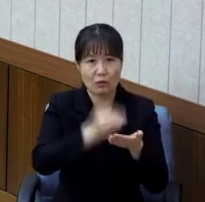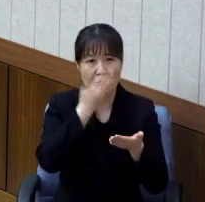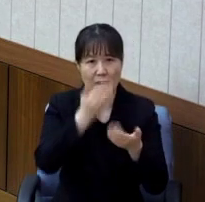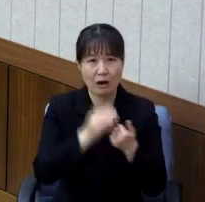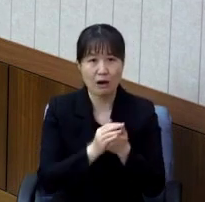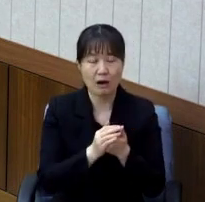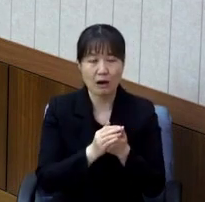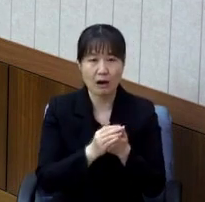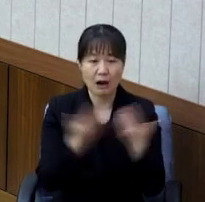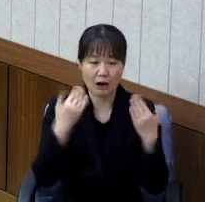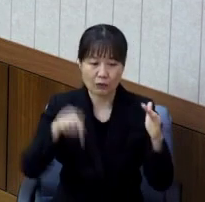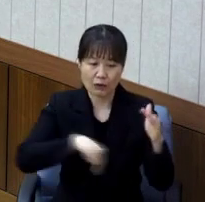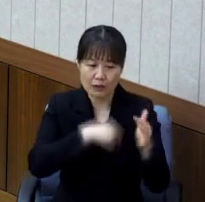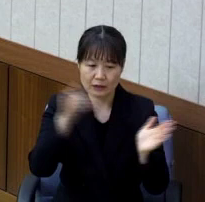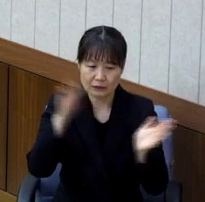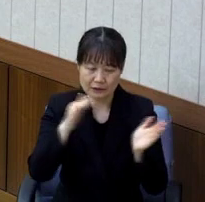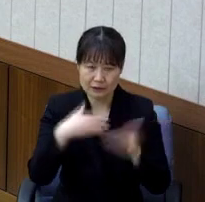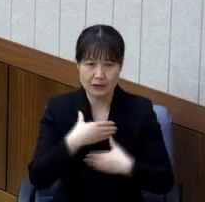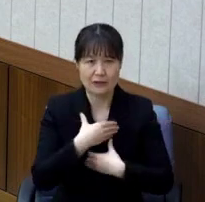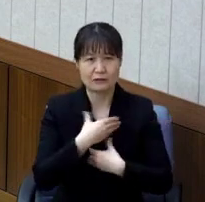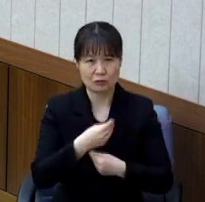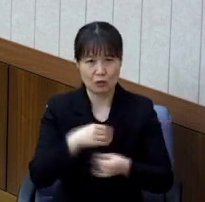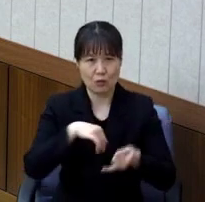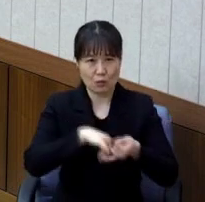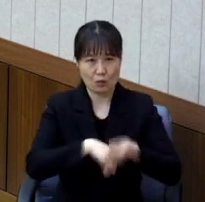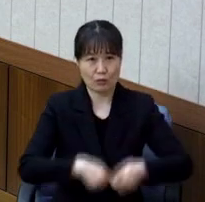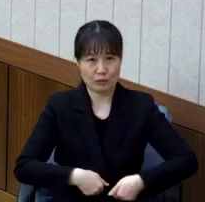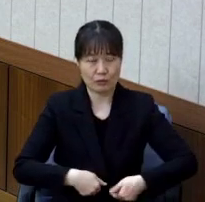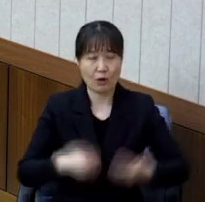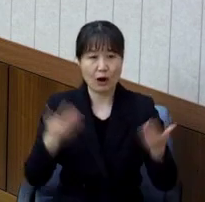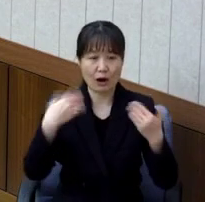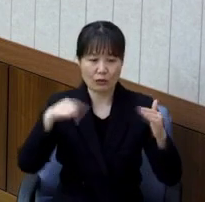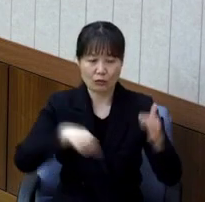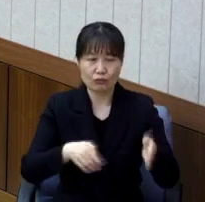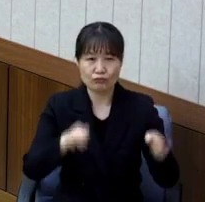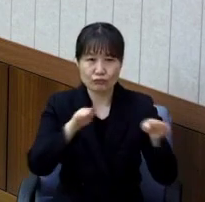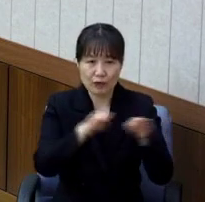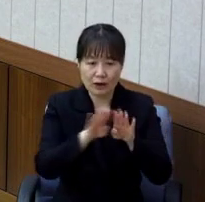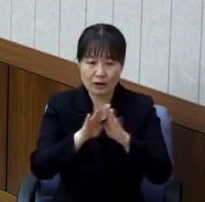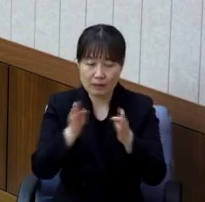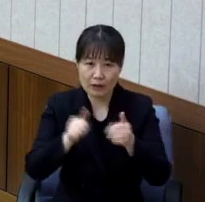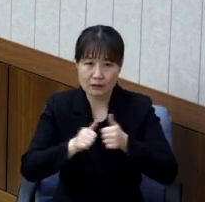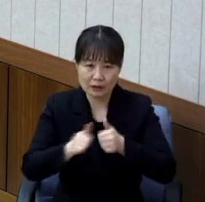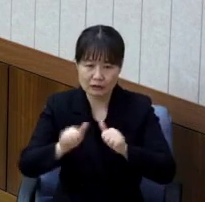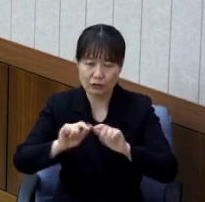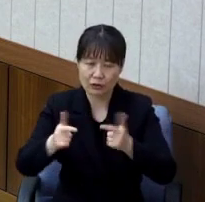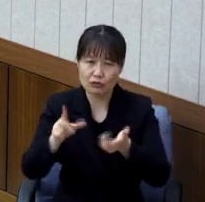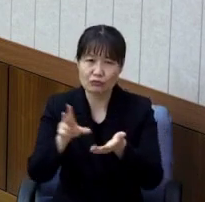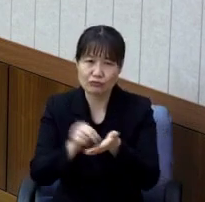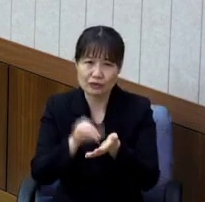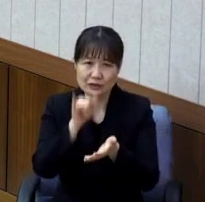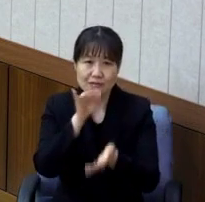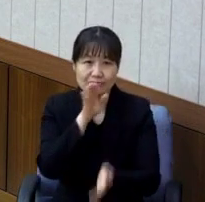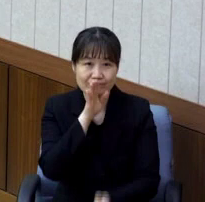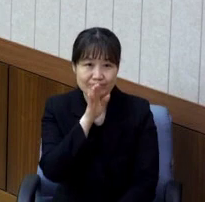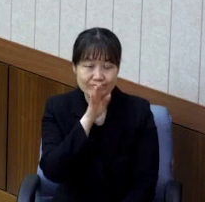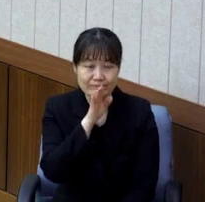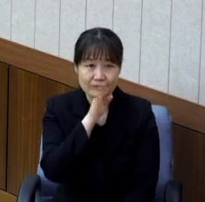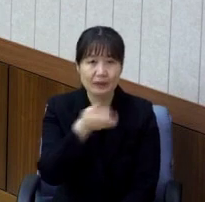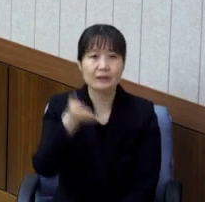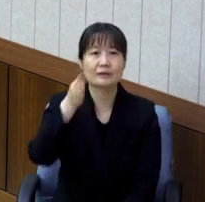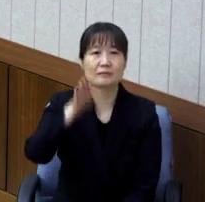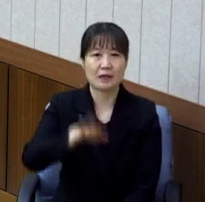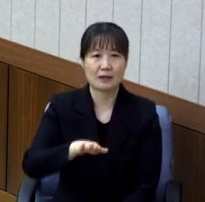안전과 교육은 최우선으로 되어야 하고 학교 특성 사항 시설 개방에 따라 여러 가지 고려 사항은 있음은 분명한 사실입니다